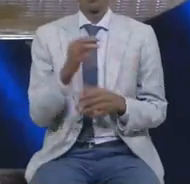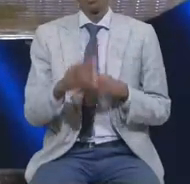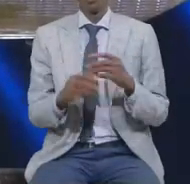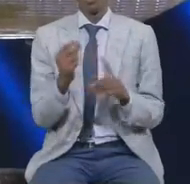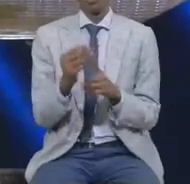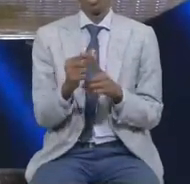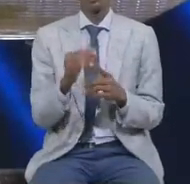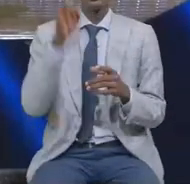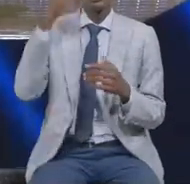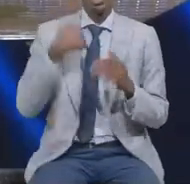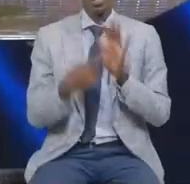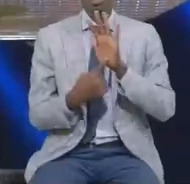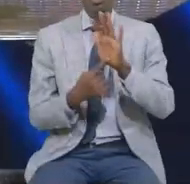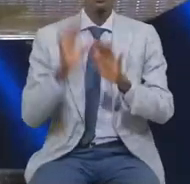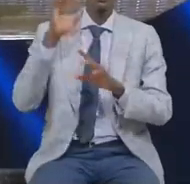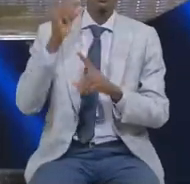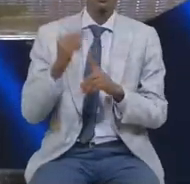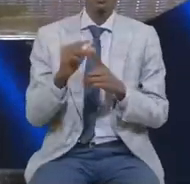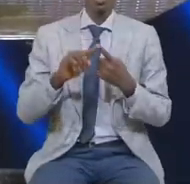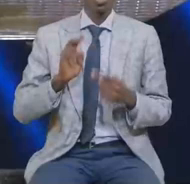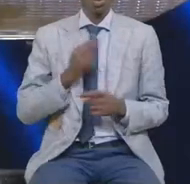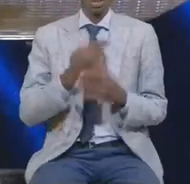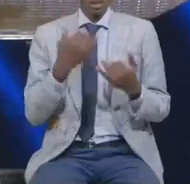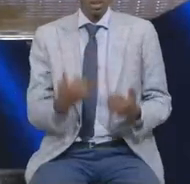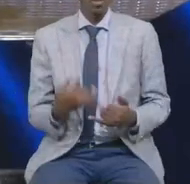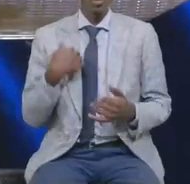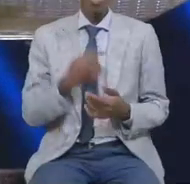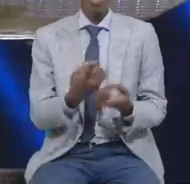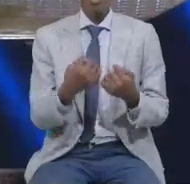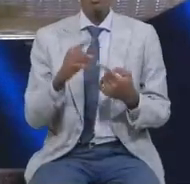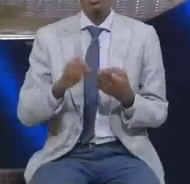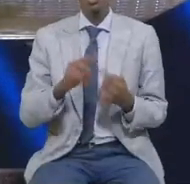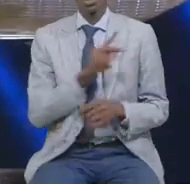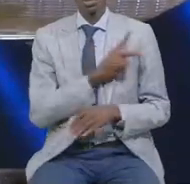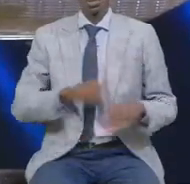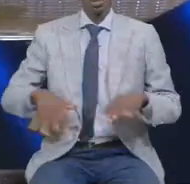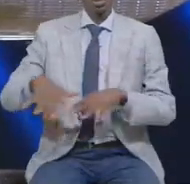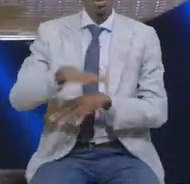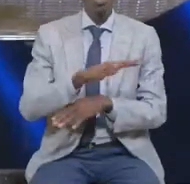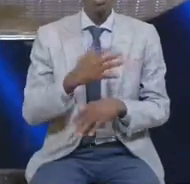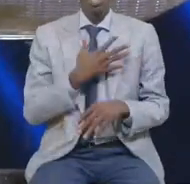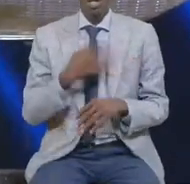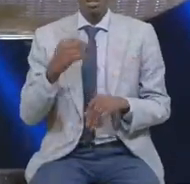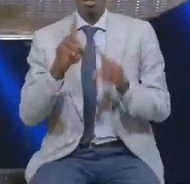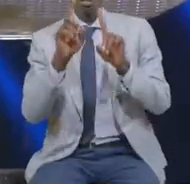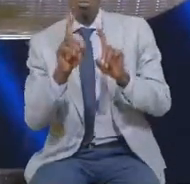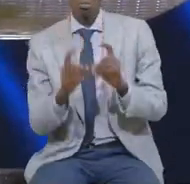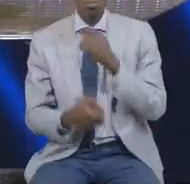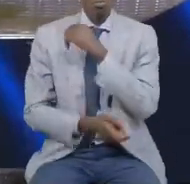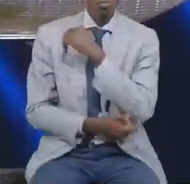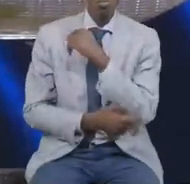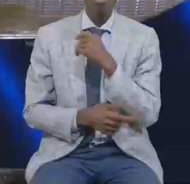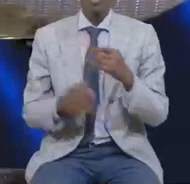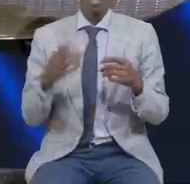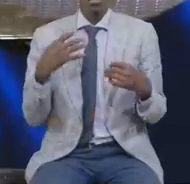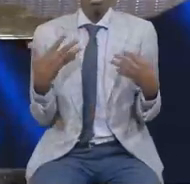Dieu nous est révélée, et maintenant nous sommes dans le royaume de Dieu, et les épreuves viendront, et les tests viendront, les menaces